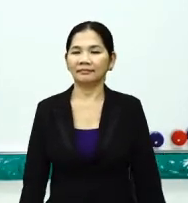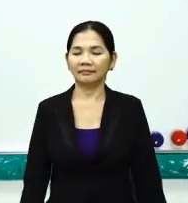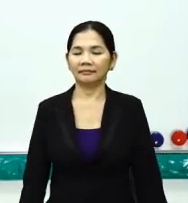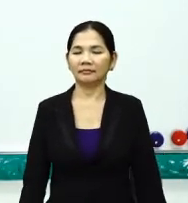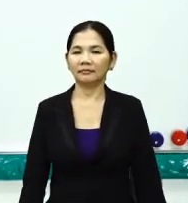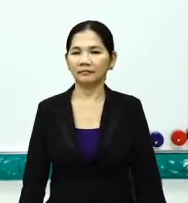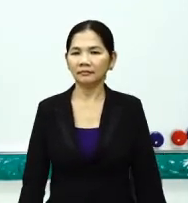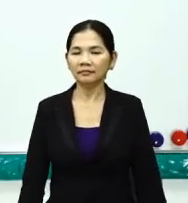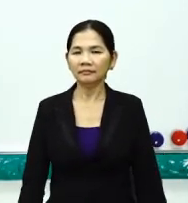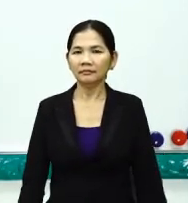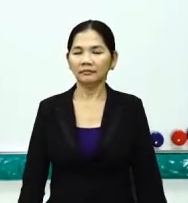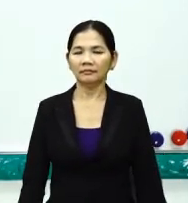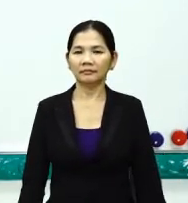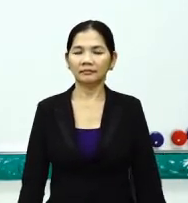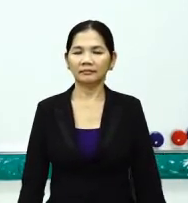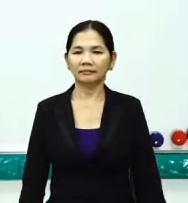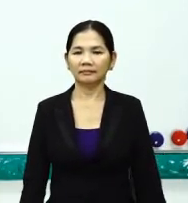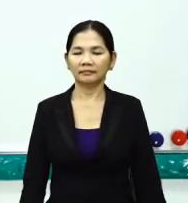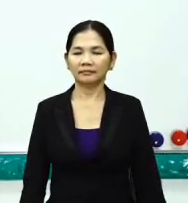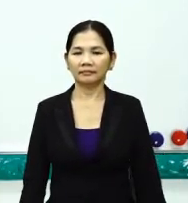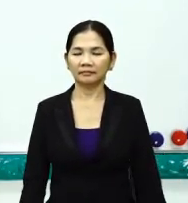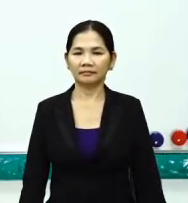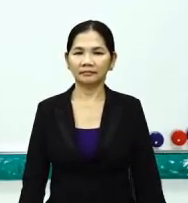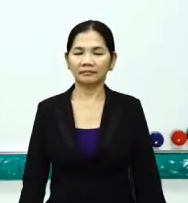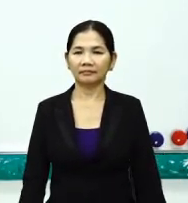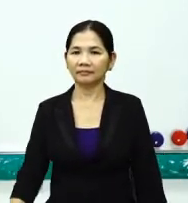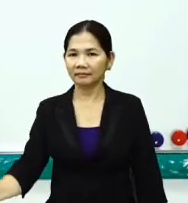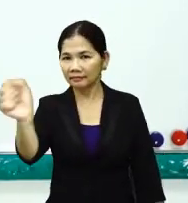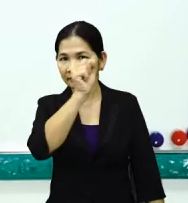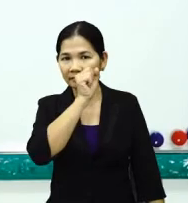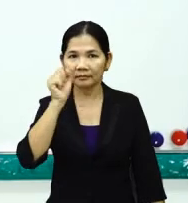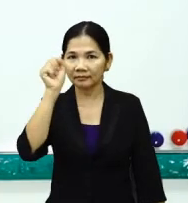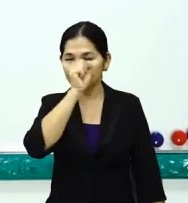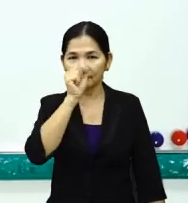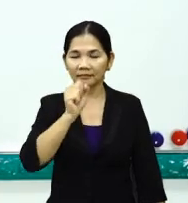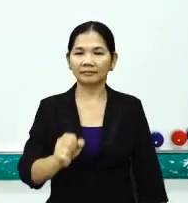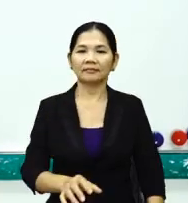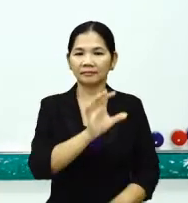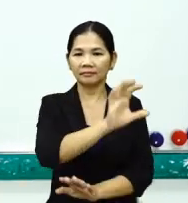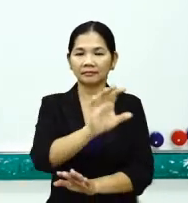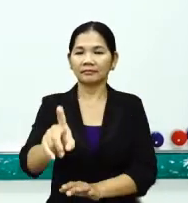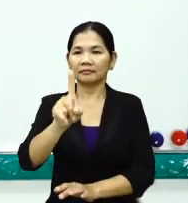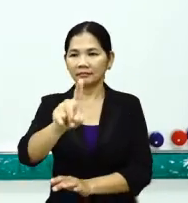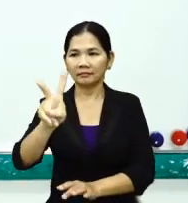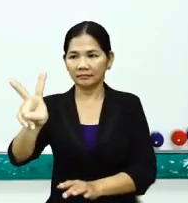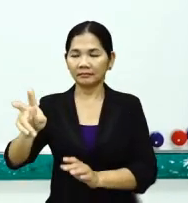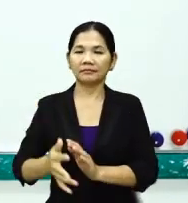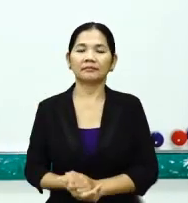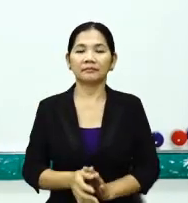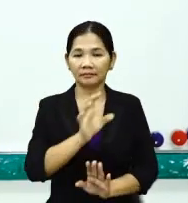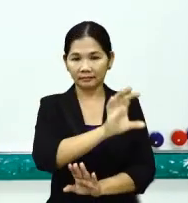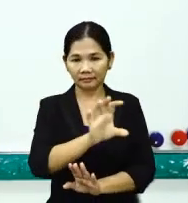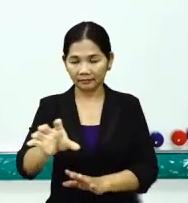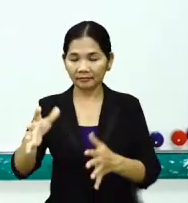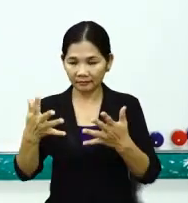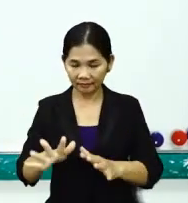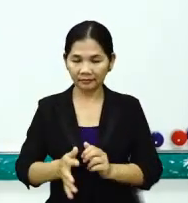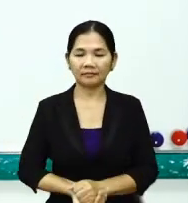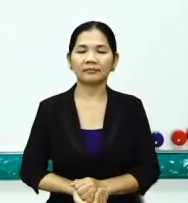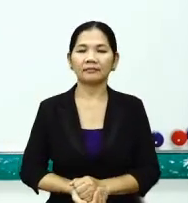trông chà ta lấy con chơi riêng lên nè khai chùm nguồn khai tiền đập bí cho mùi nè cừu nó ta chập